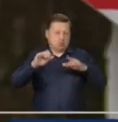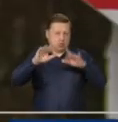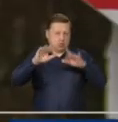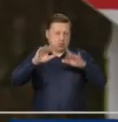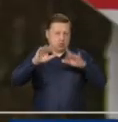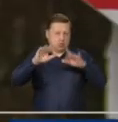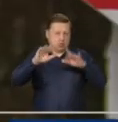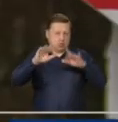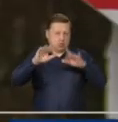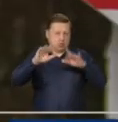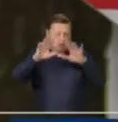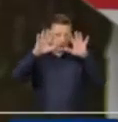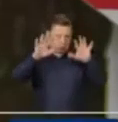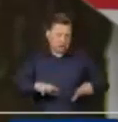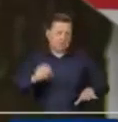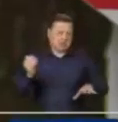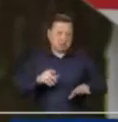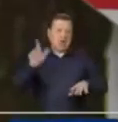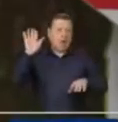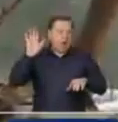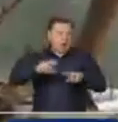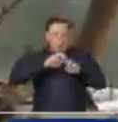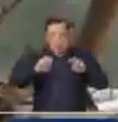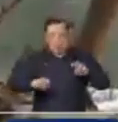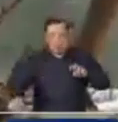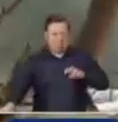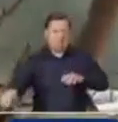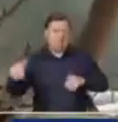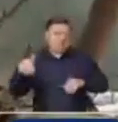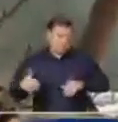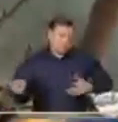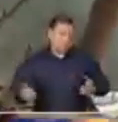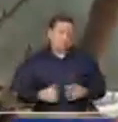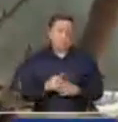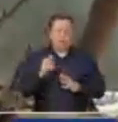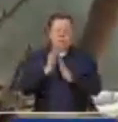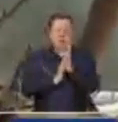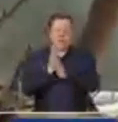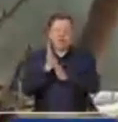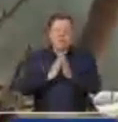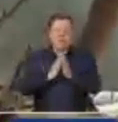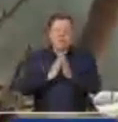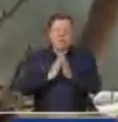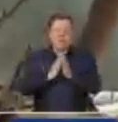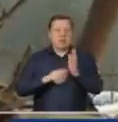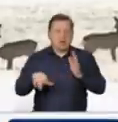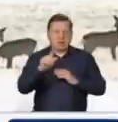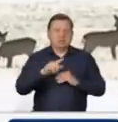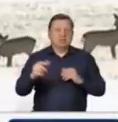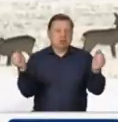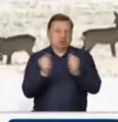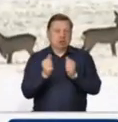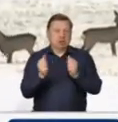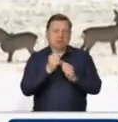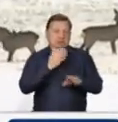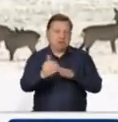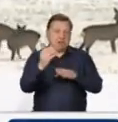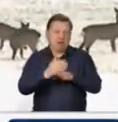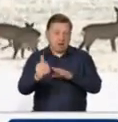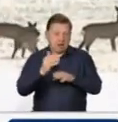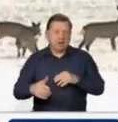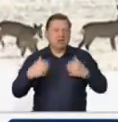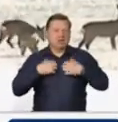zejść niżej niż zwykle. W podlaskich lasach zima nie odpuszcza. Zamarznięta pokrywa śnieżna